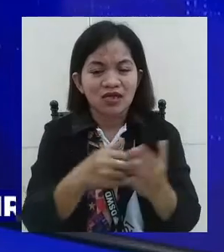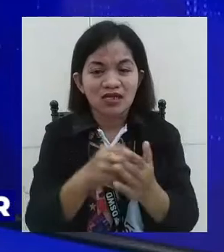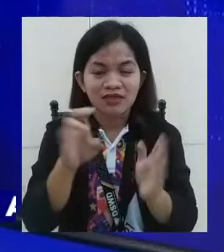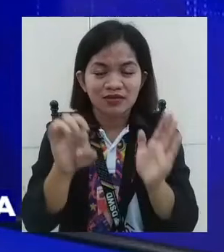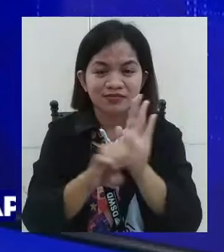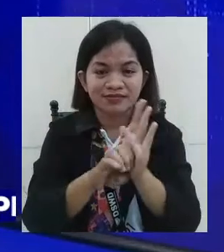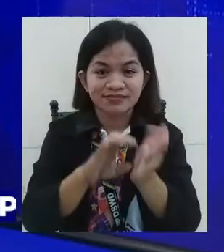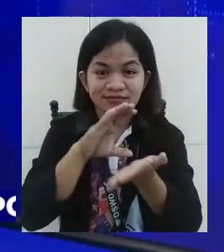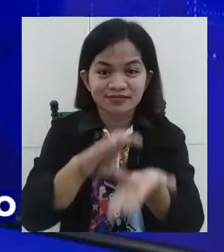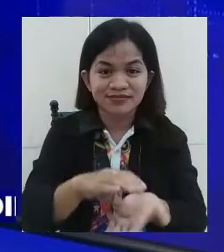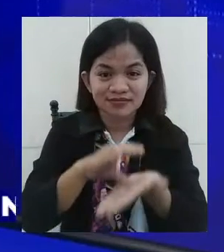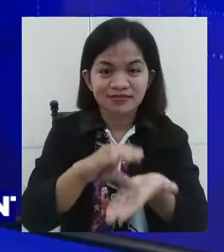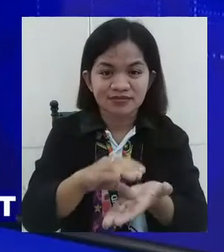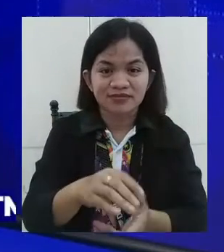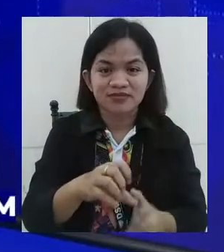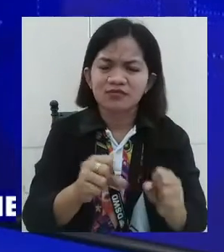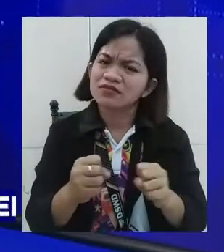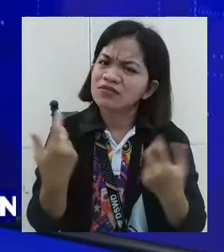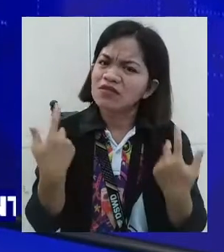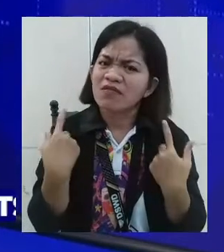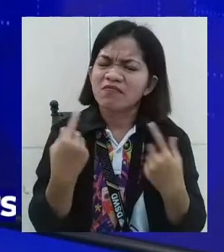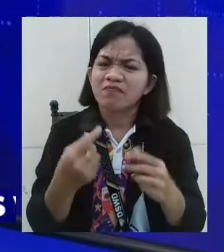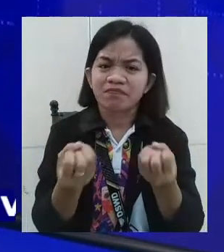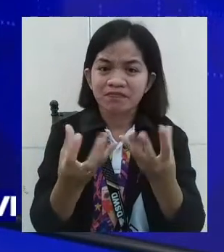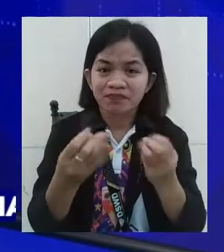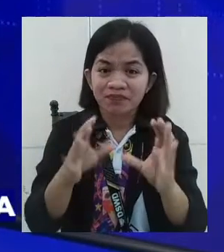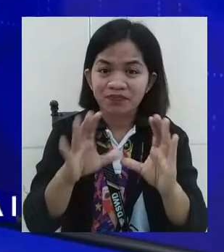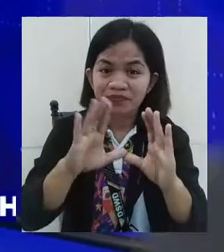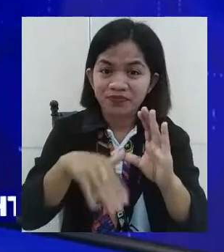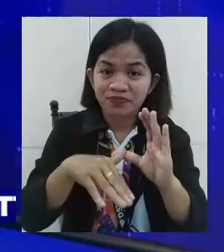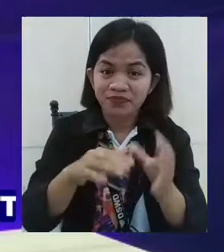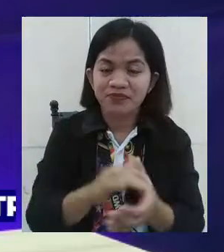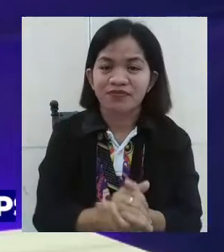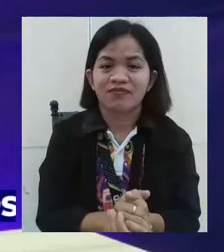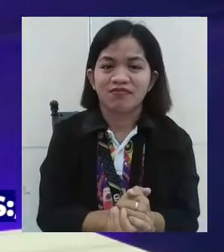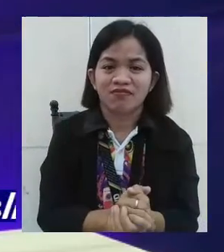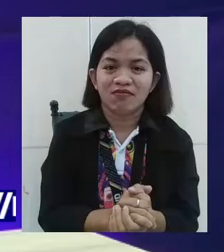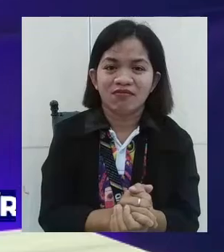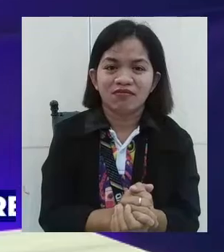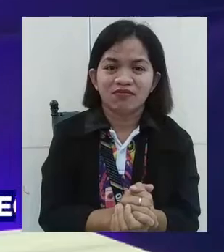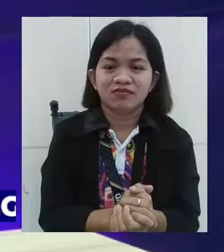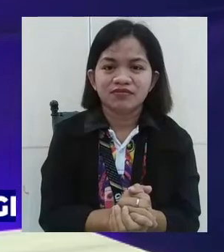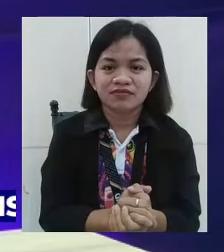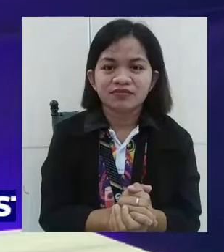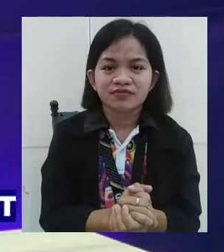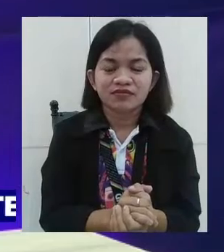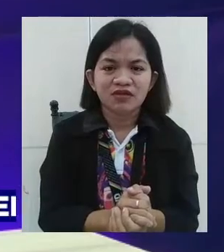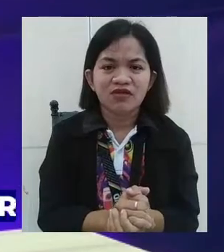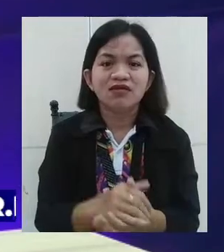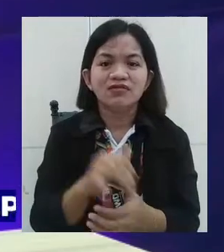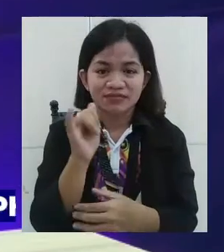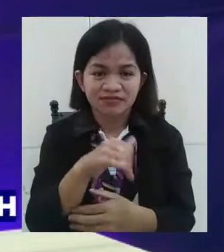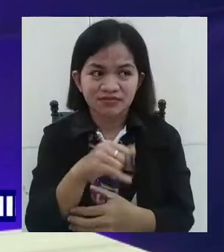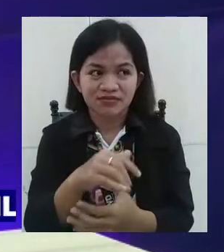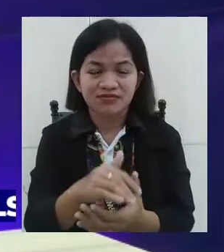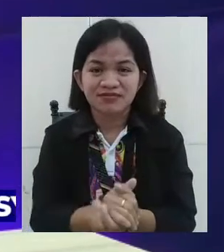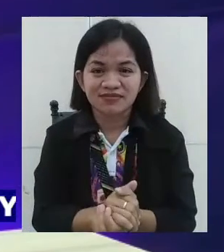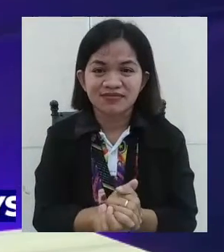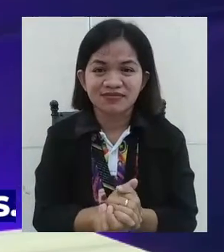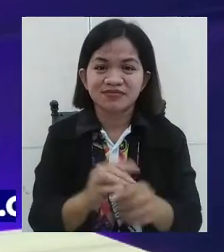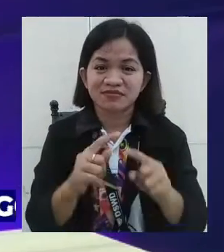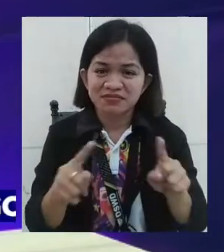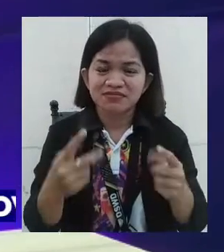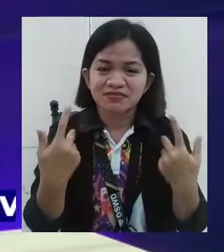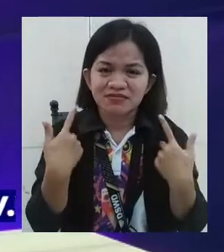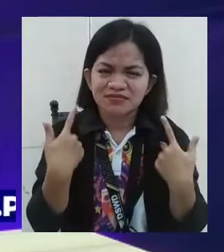na maraming may kapansanan na nandyan na nagtatrabaho. So, yun nga po. Maganda po no na nagkaroon